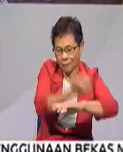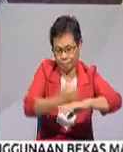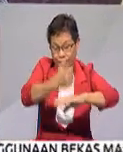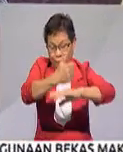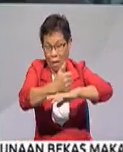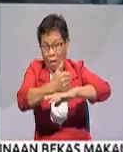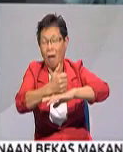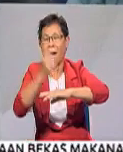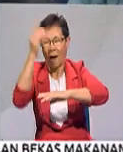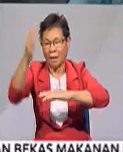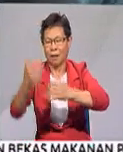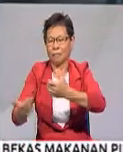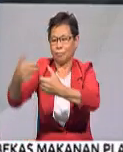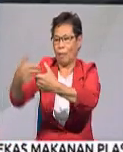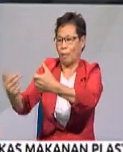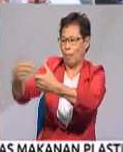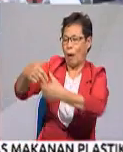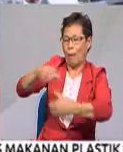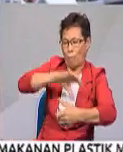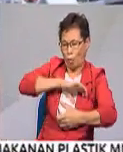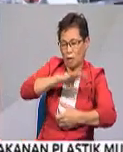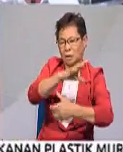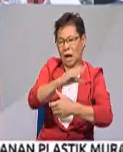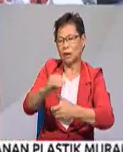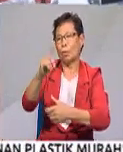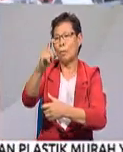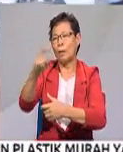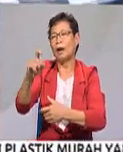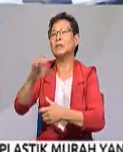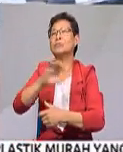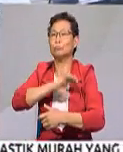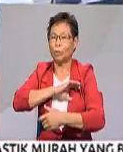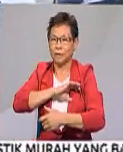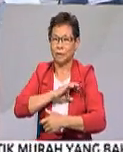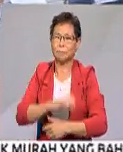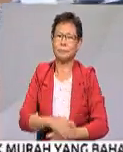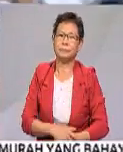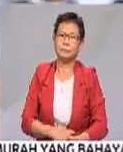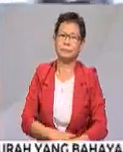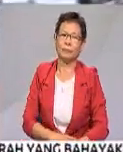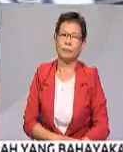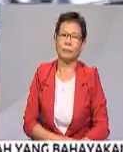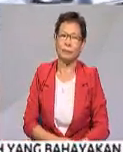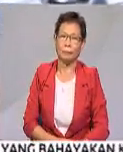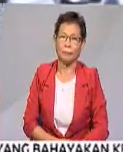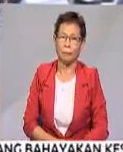kelak turut dianggotai pegawai polis atau bekas pegawai polis.